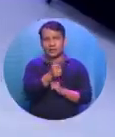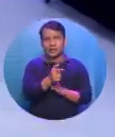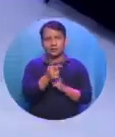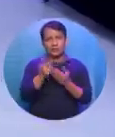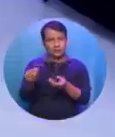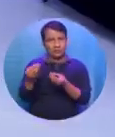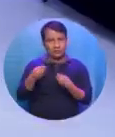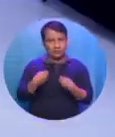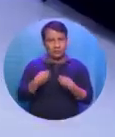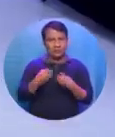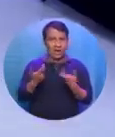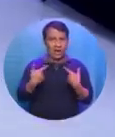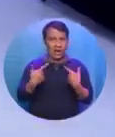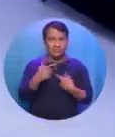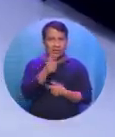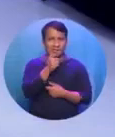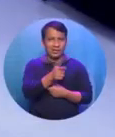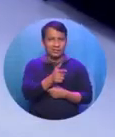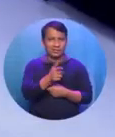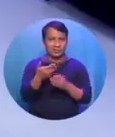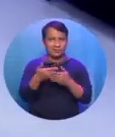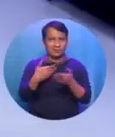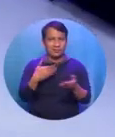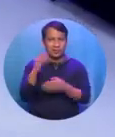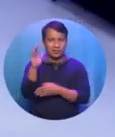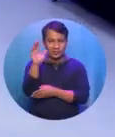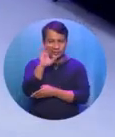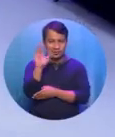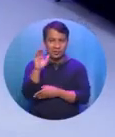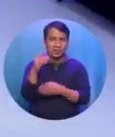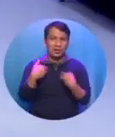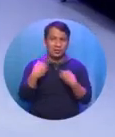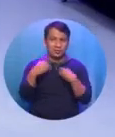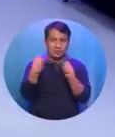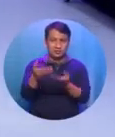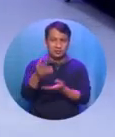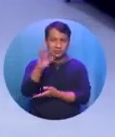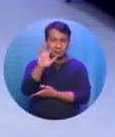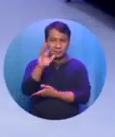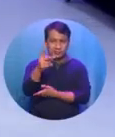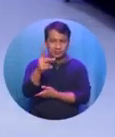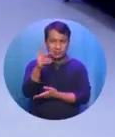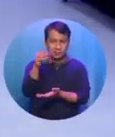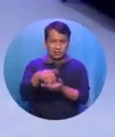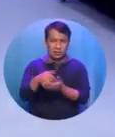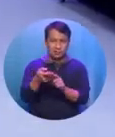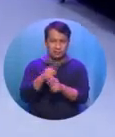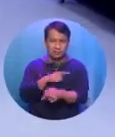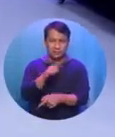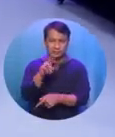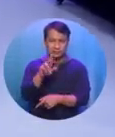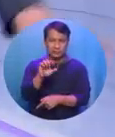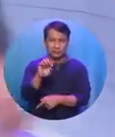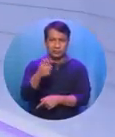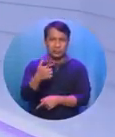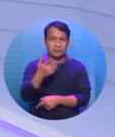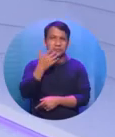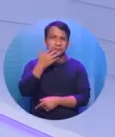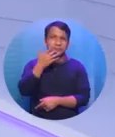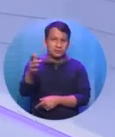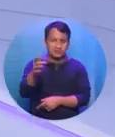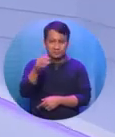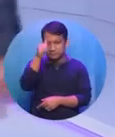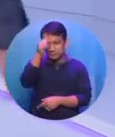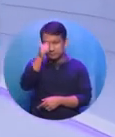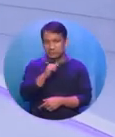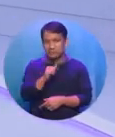yung swerte mo. Dumating na bago magpasko. Meron ka ng 5,000. Hatid sa inyo ng Uling Roasters. Sumobre sa sarap. Pasensya